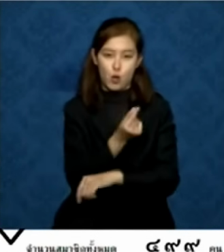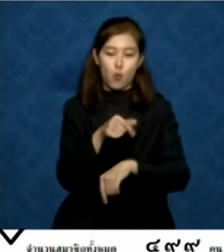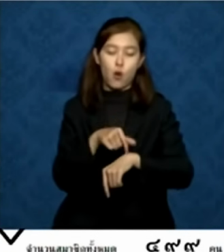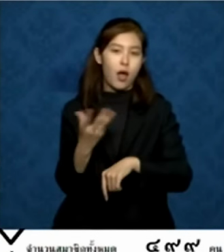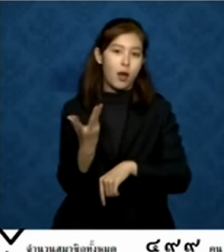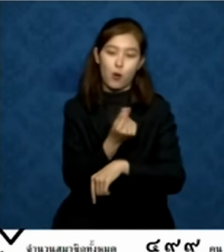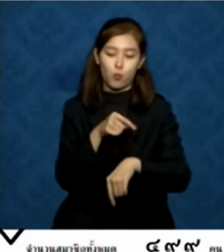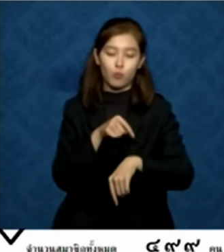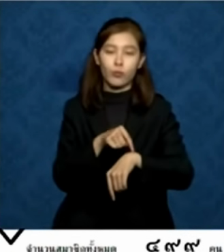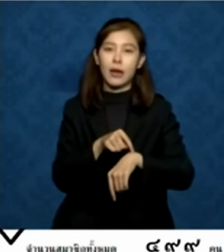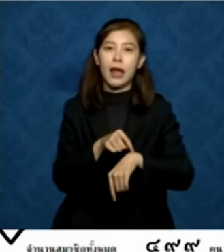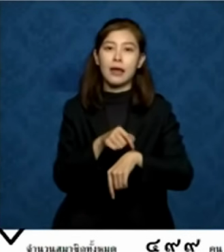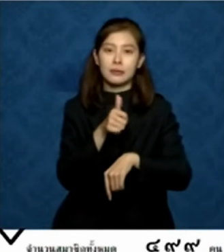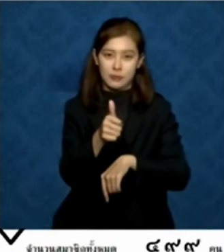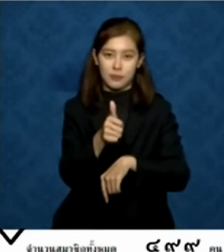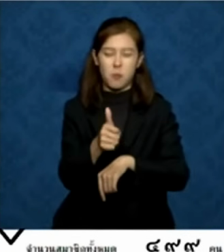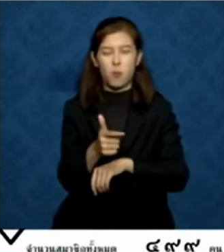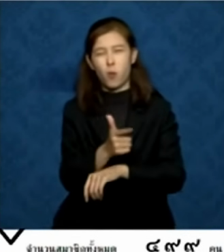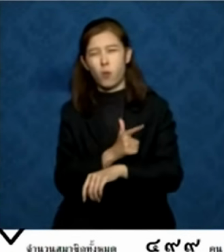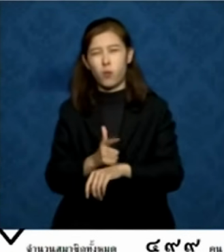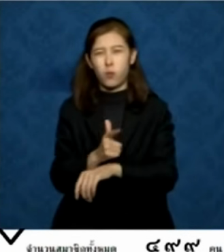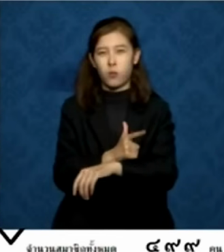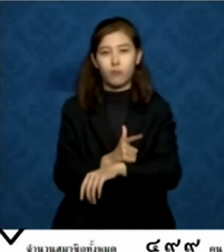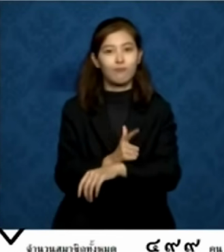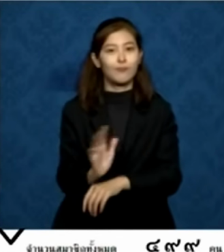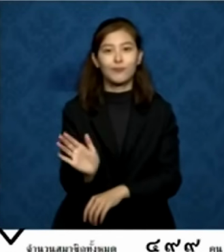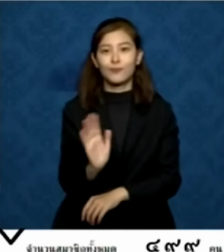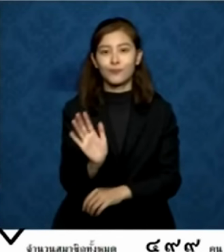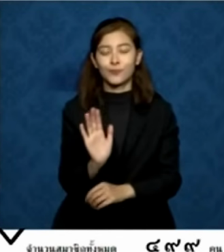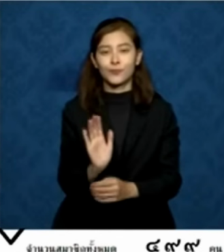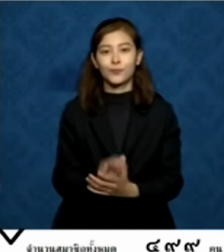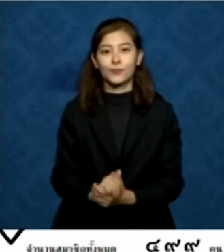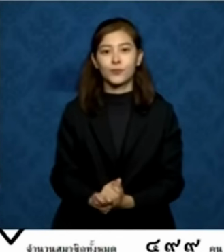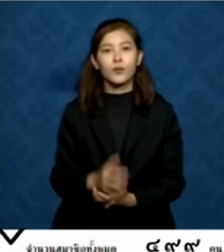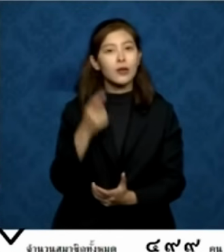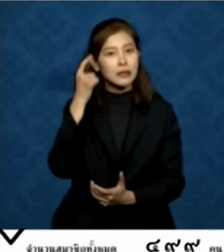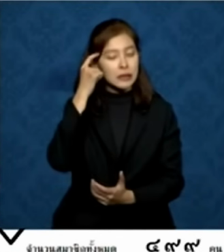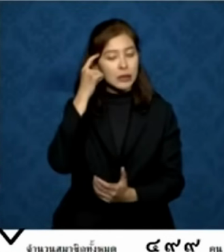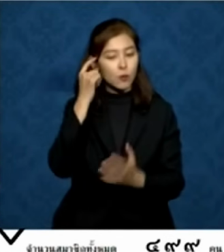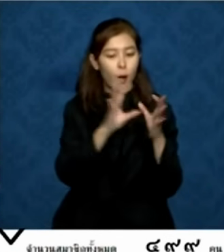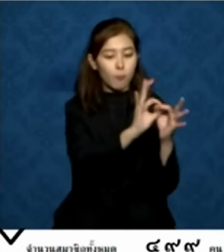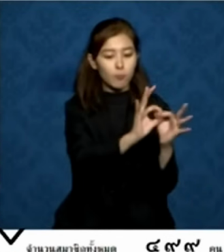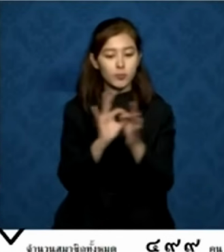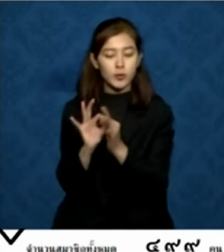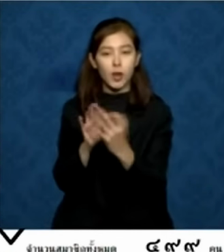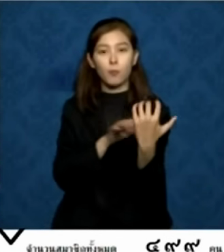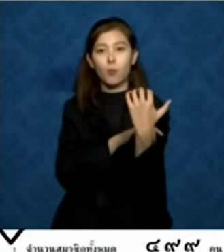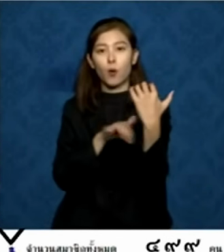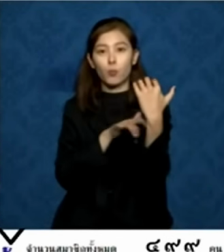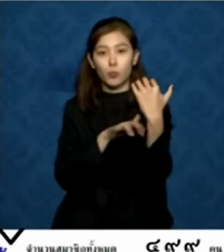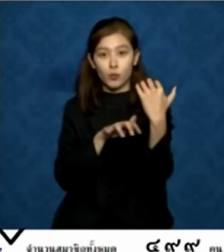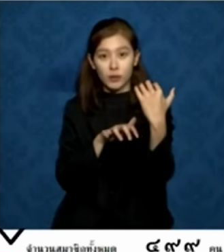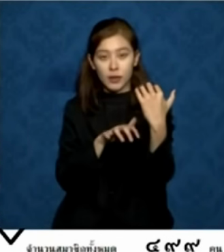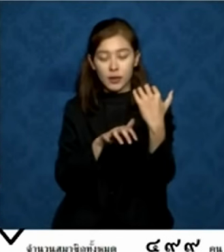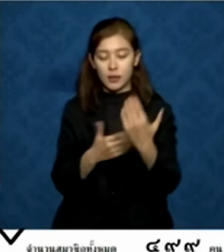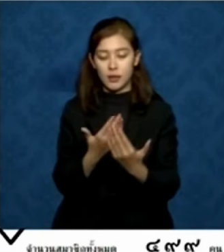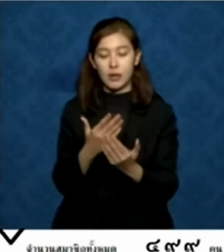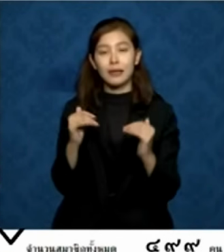กต่อไปโดยรัฐจะลงทุนเชื่อมต่อข้อมูลทั้งระบบอัปเกรดระบบ30บาทรักษ